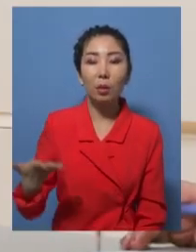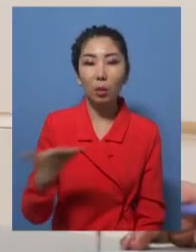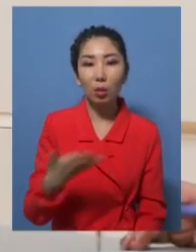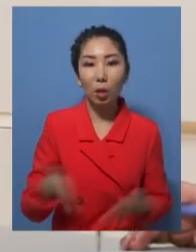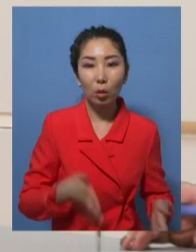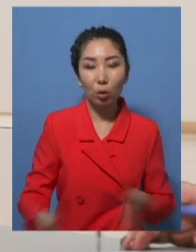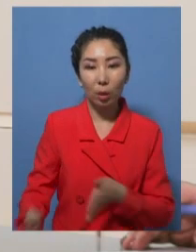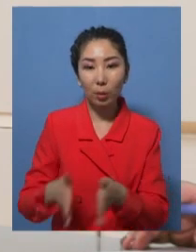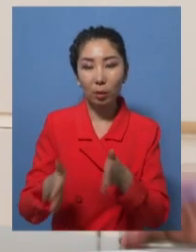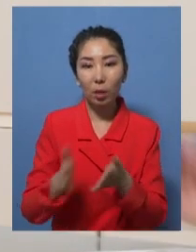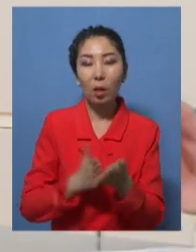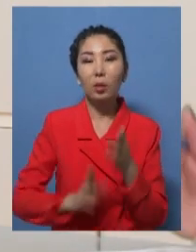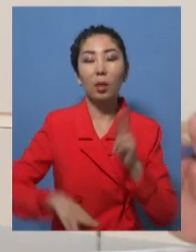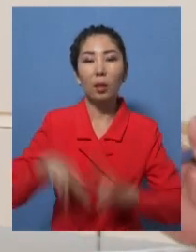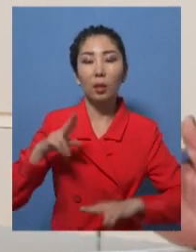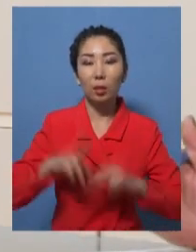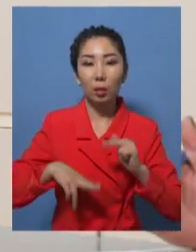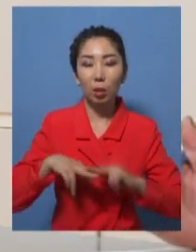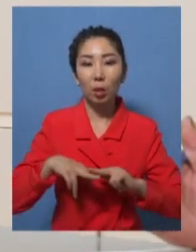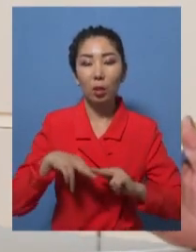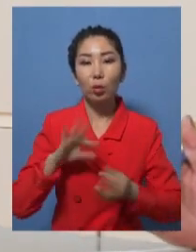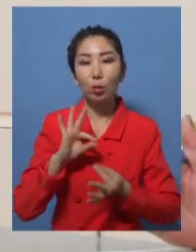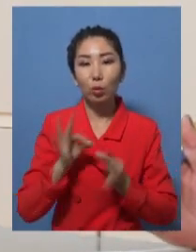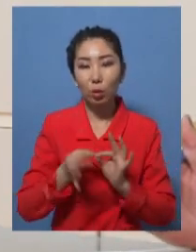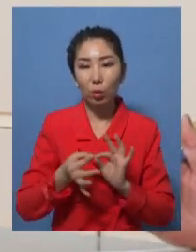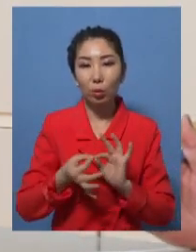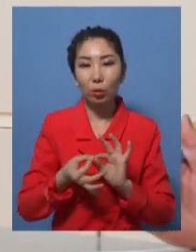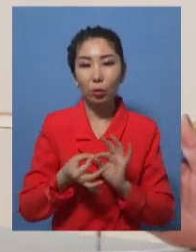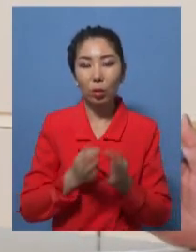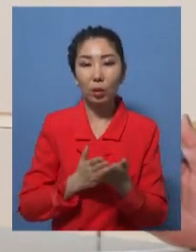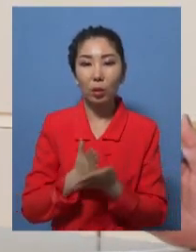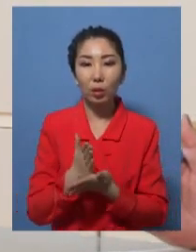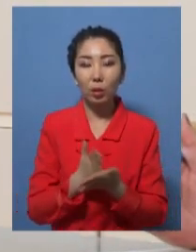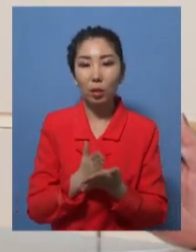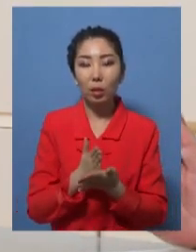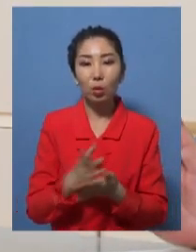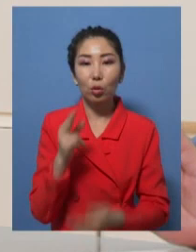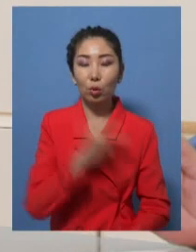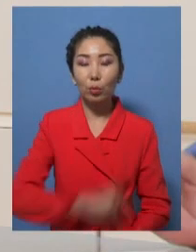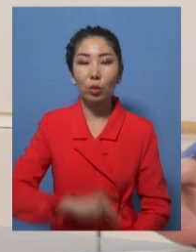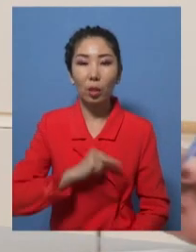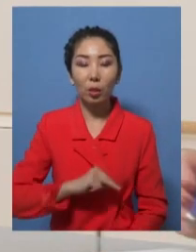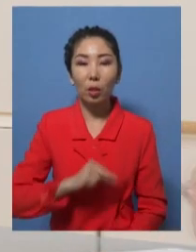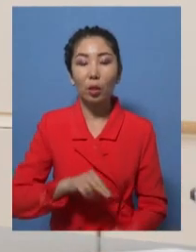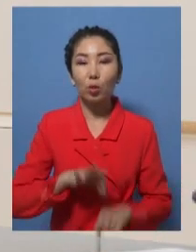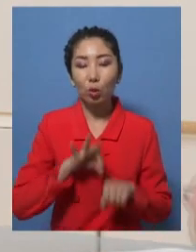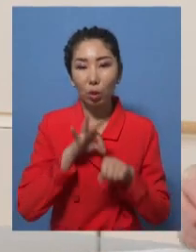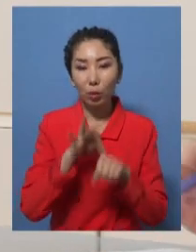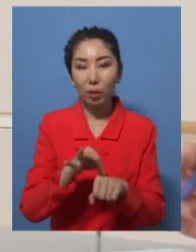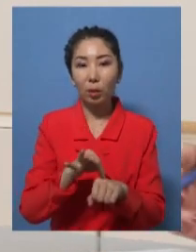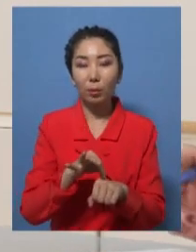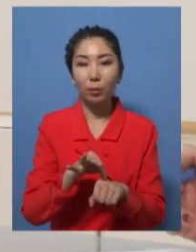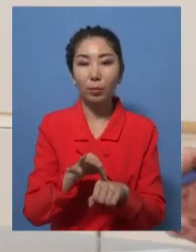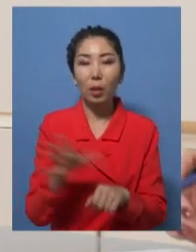жолдар салынған дегенде жөндеу ғой, ағымдағы жөндеу. Сондай жұмыстар өтіп жатыр.